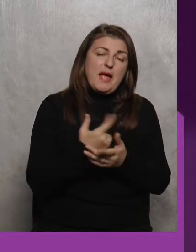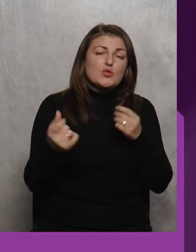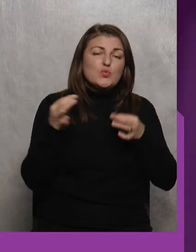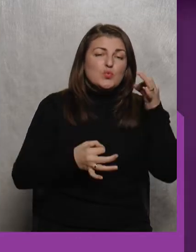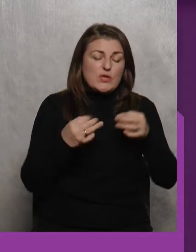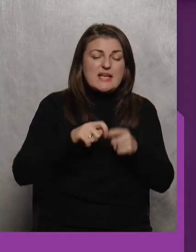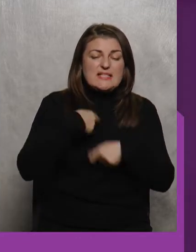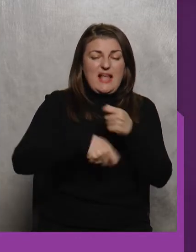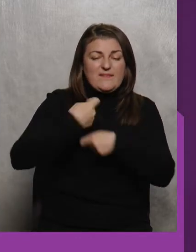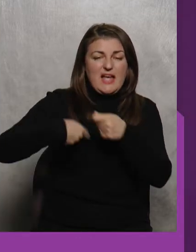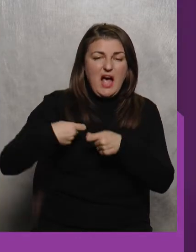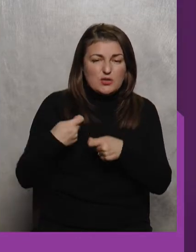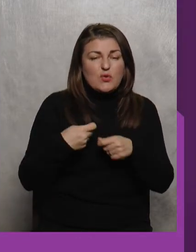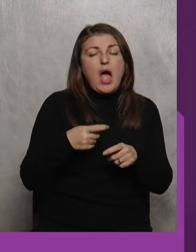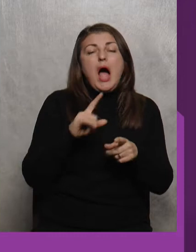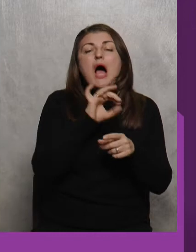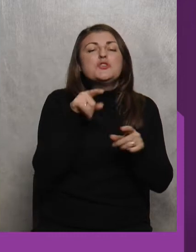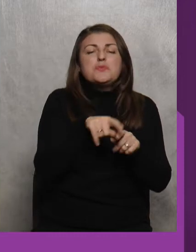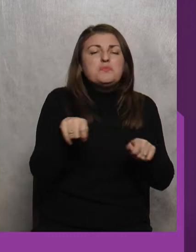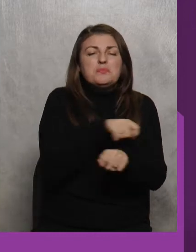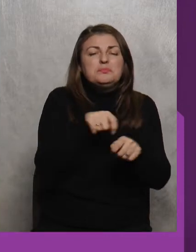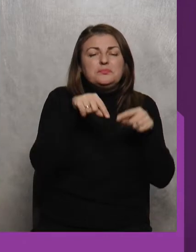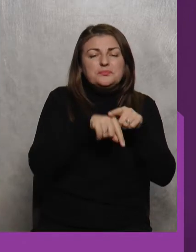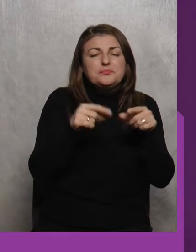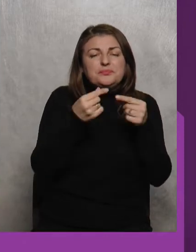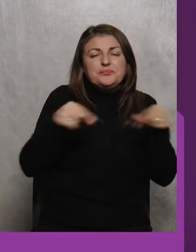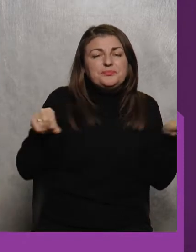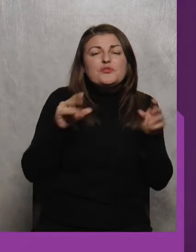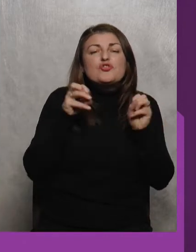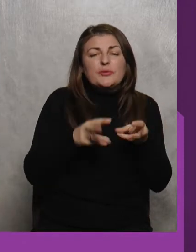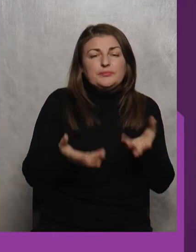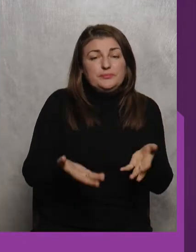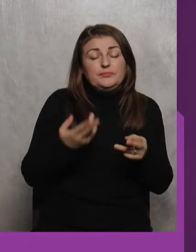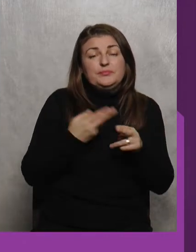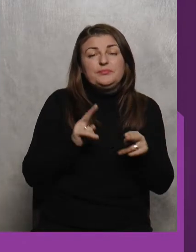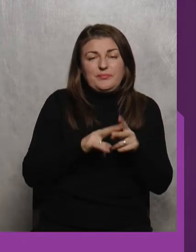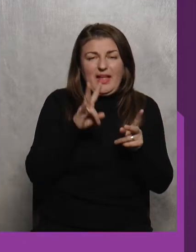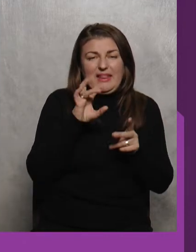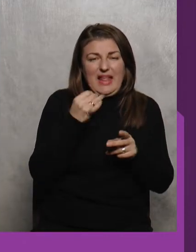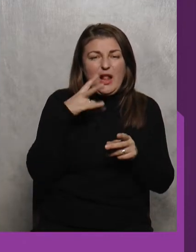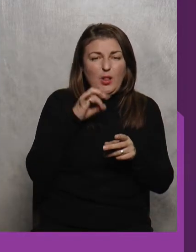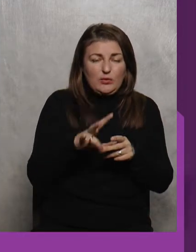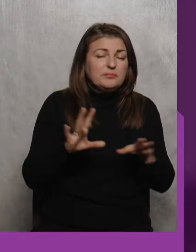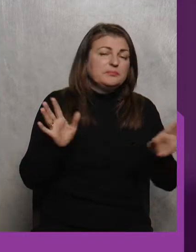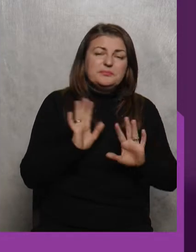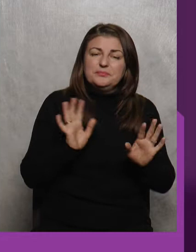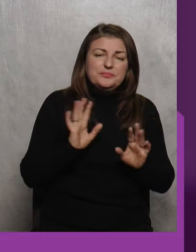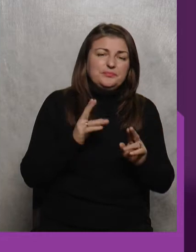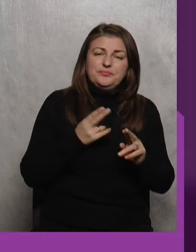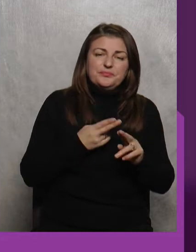А з чого та мотузка, та стрічка, якою зв'язують? Нейлон якийсь? Ні,